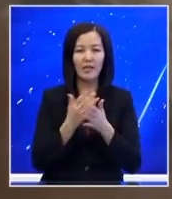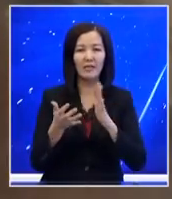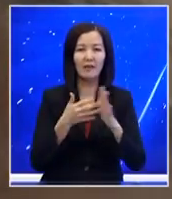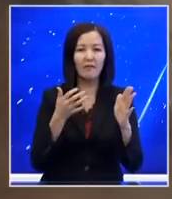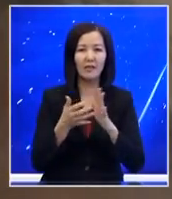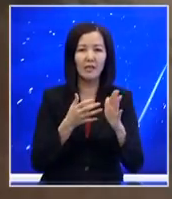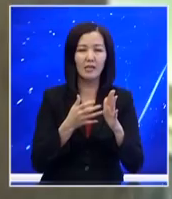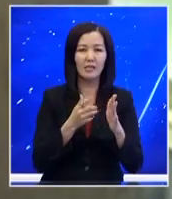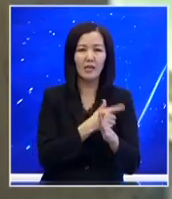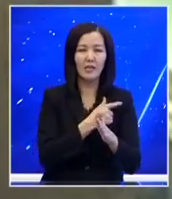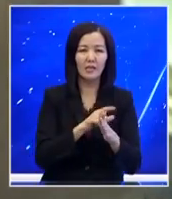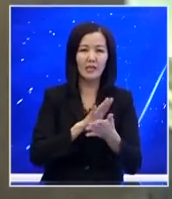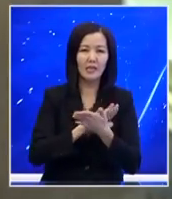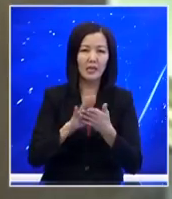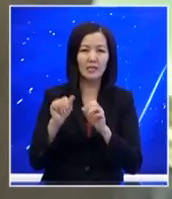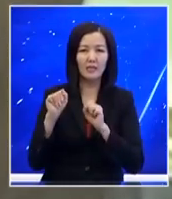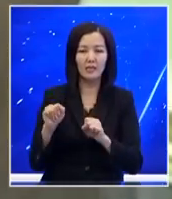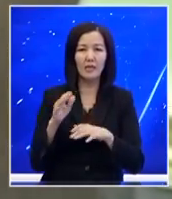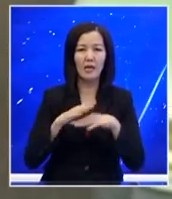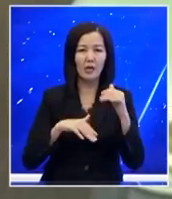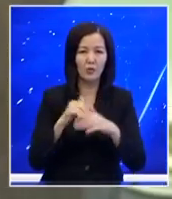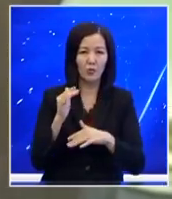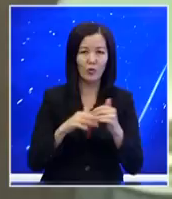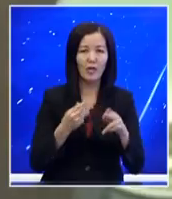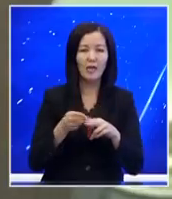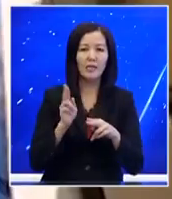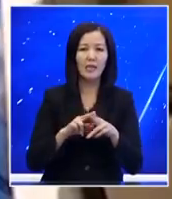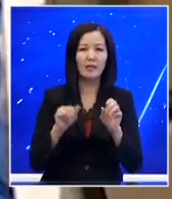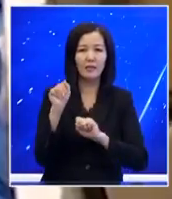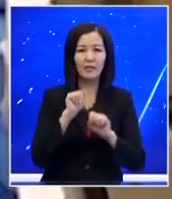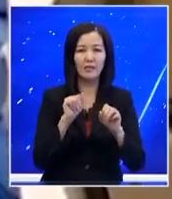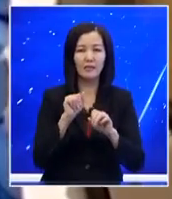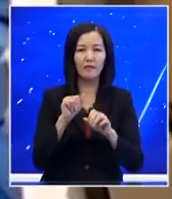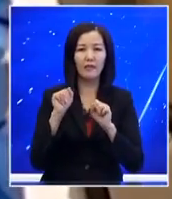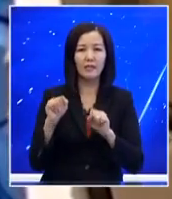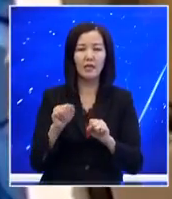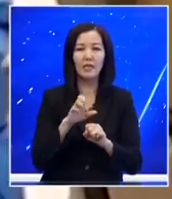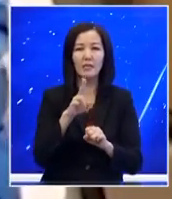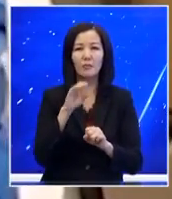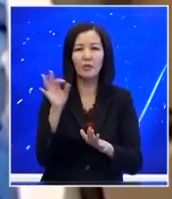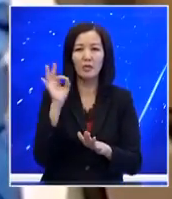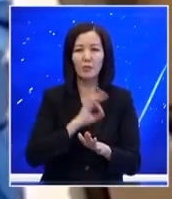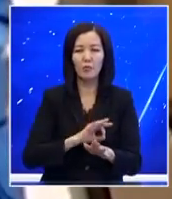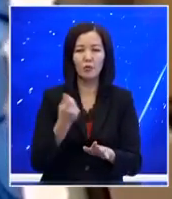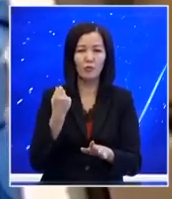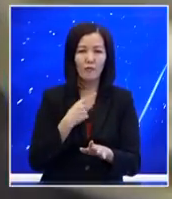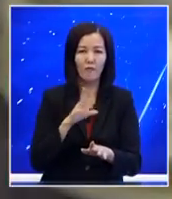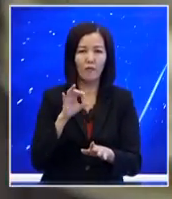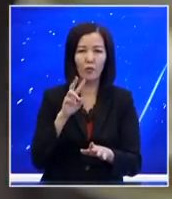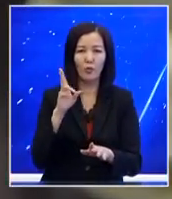нехватка санитайзеров и антисептиков для рук, поскольку для дезинфекции вместо спирта люди используют водку.